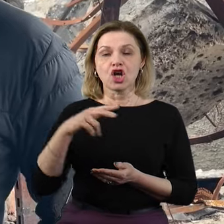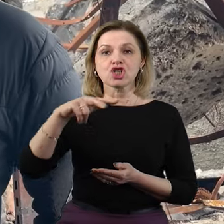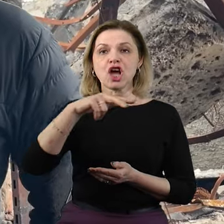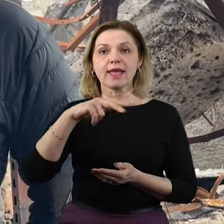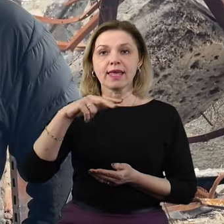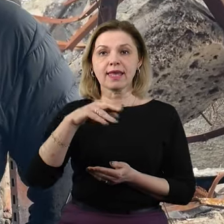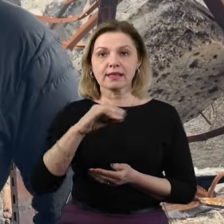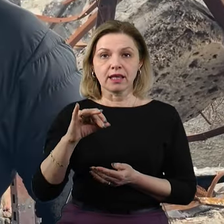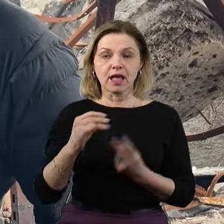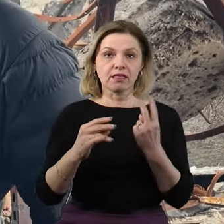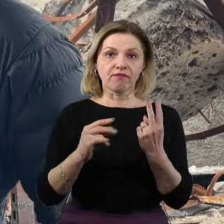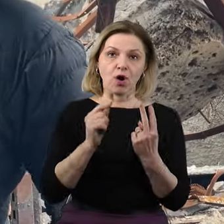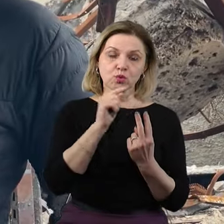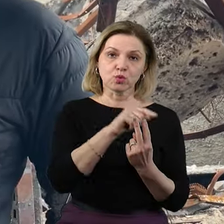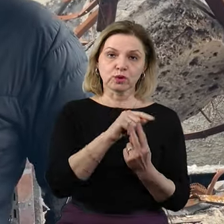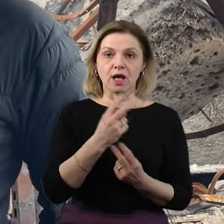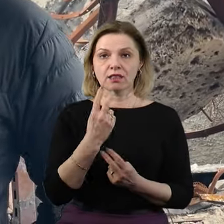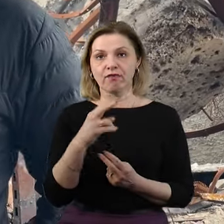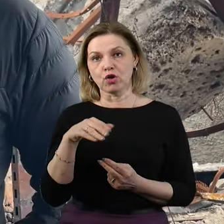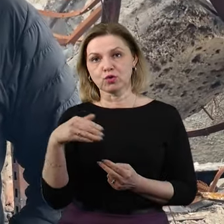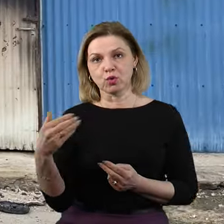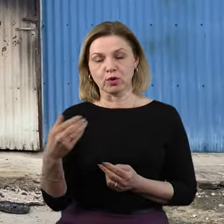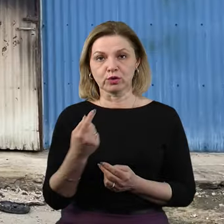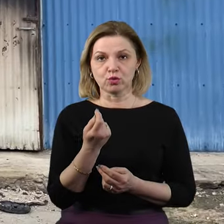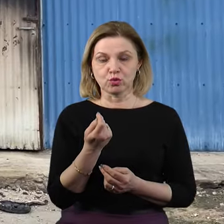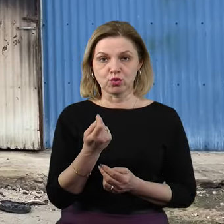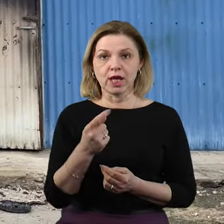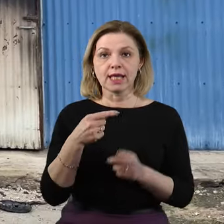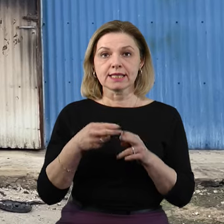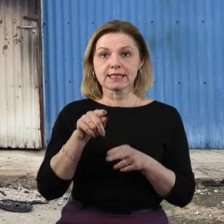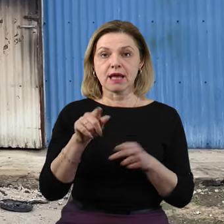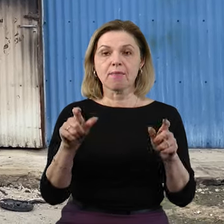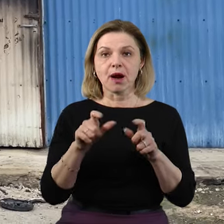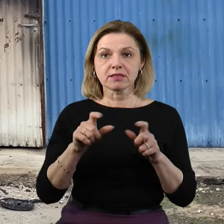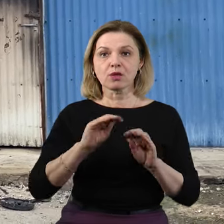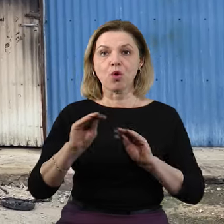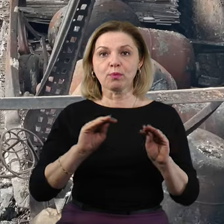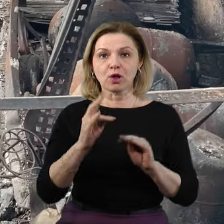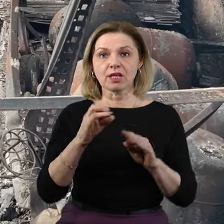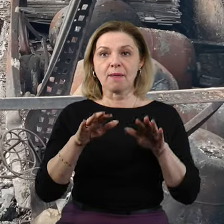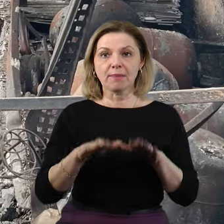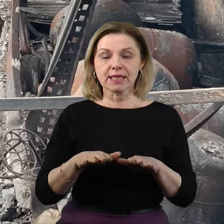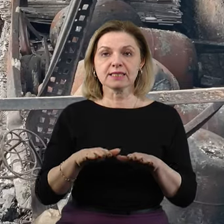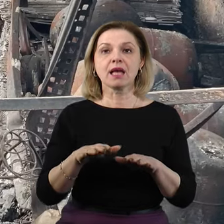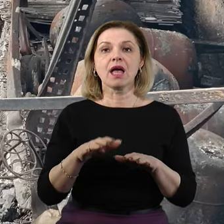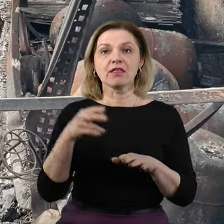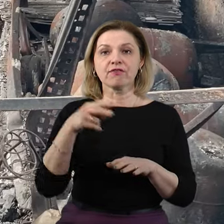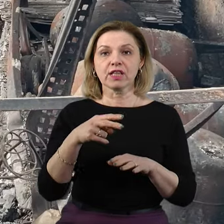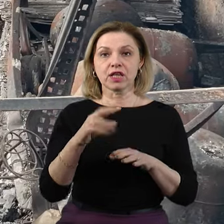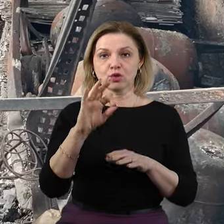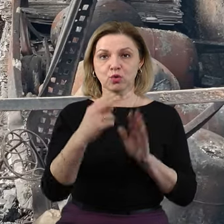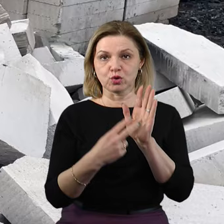шахіди два сюда і два в сторону чуть-чуть цей магазин ндр облаштував на місці автостанції ще в